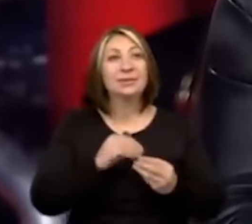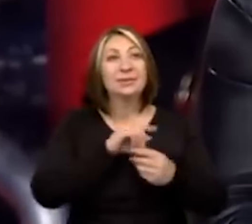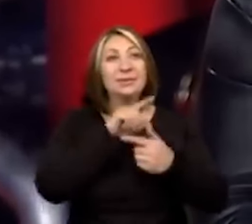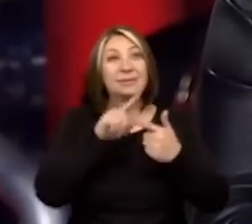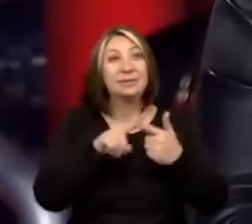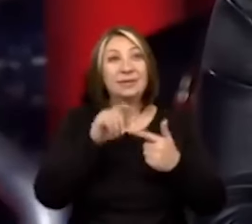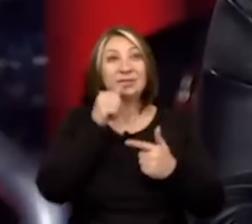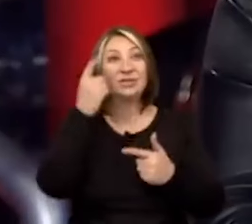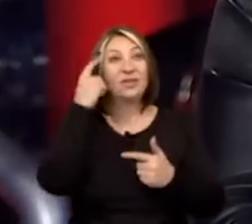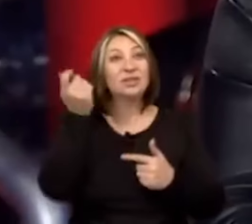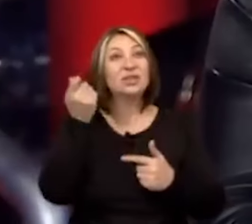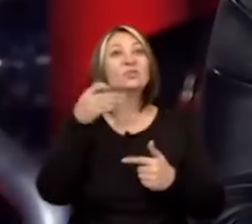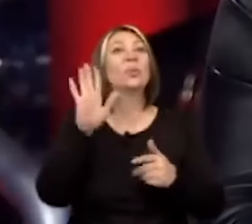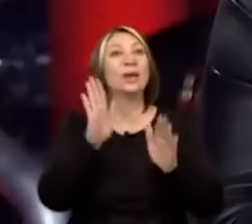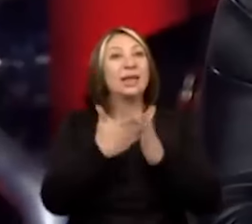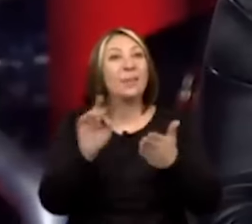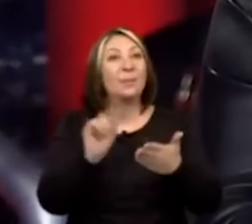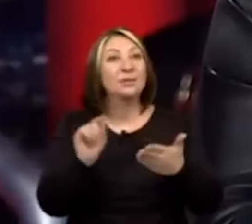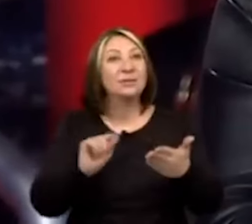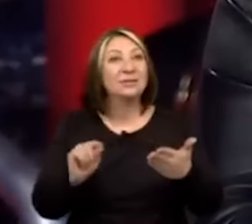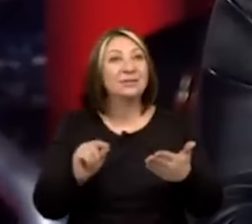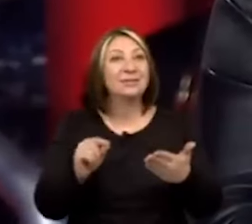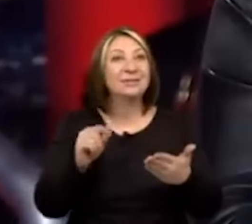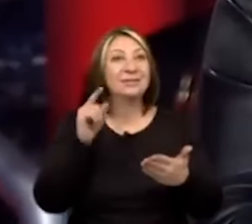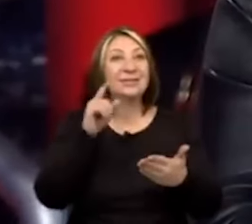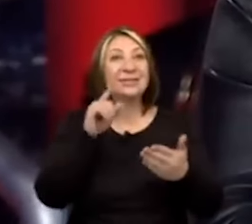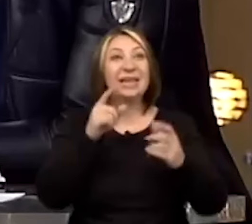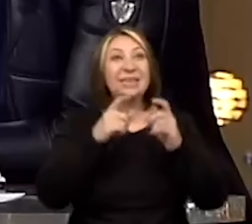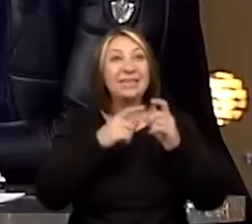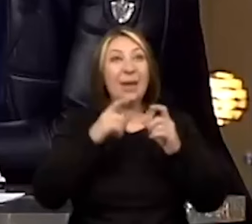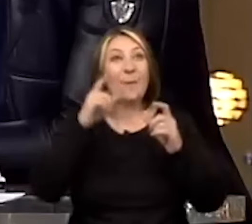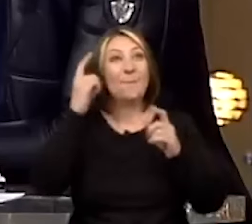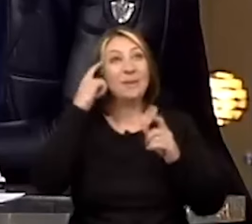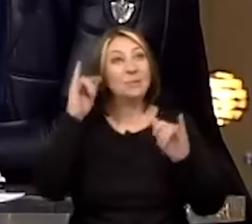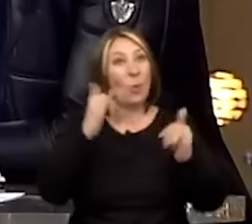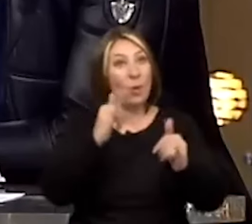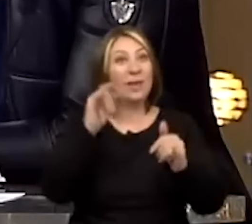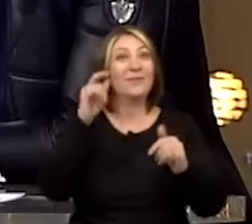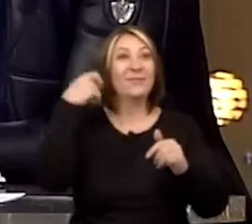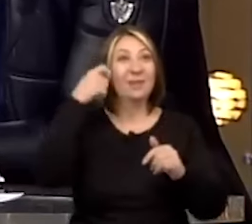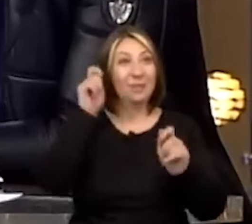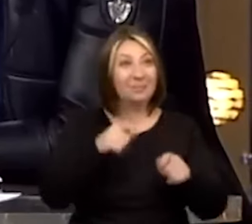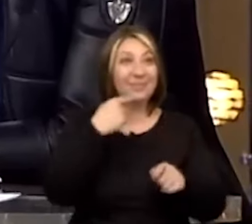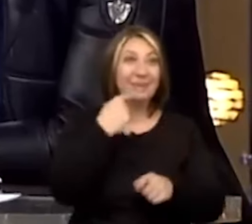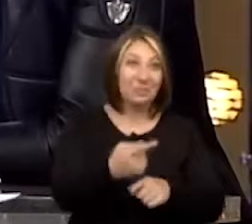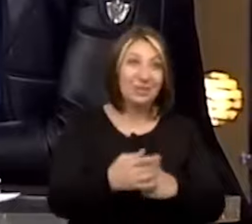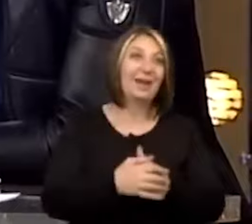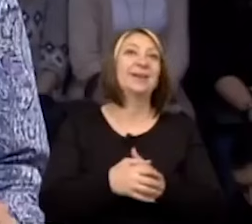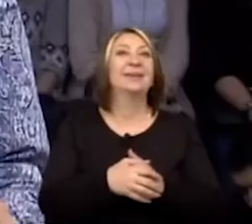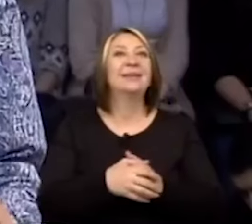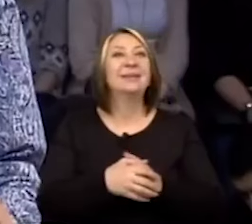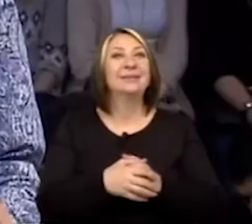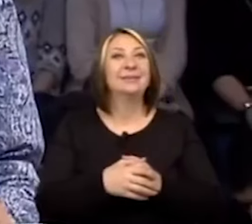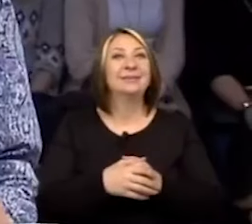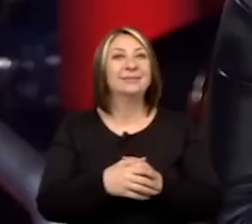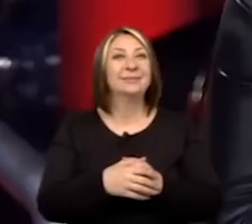Sonra hiç kafan çalışmıyor mu? Niye kitap yazdın? İşte bunu hani senaryo yazıp başvurumda oynayaydın ya demişler. Ay güzel güzel.